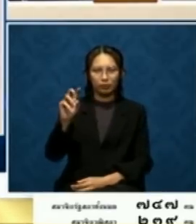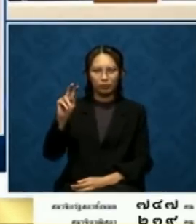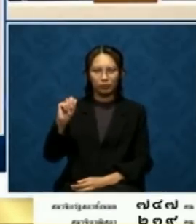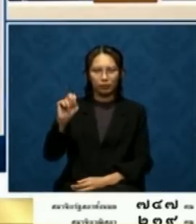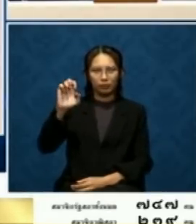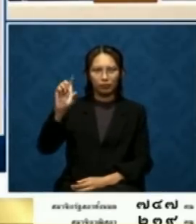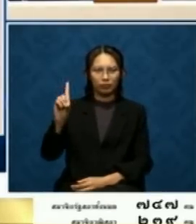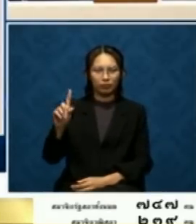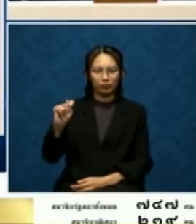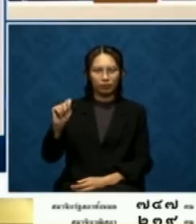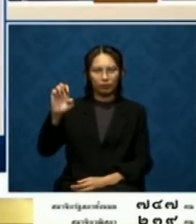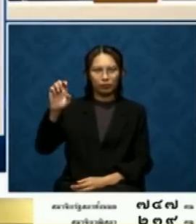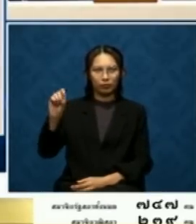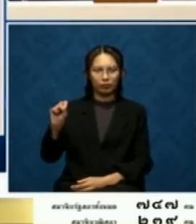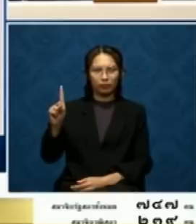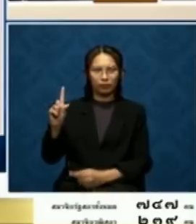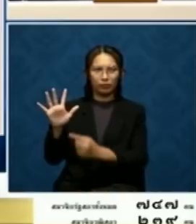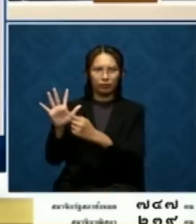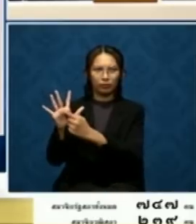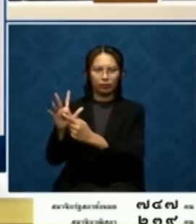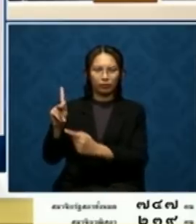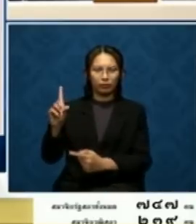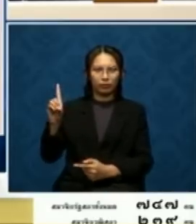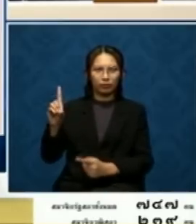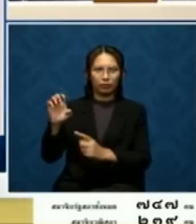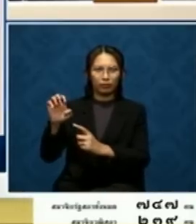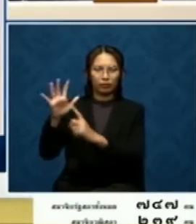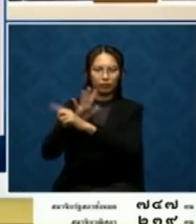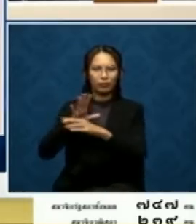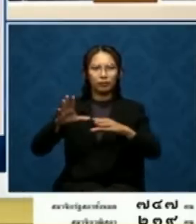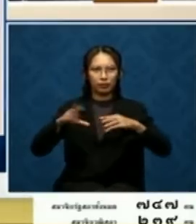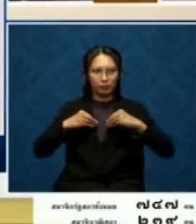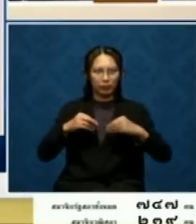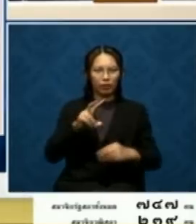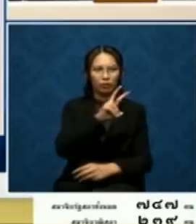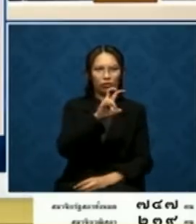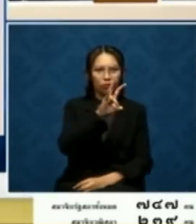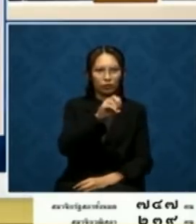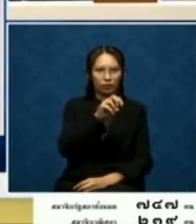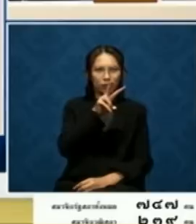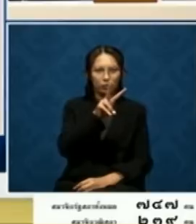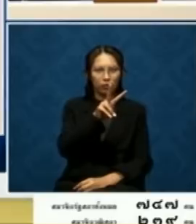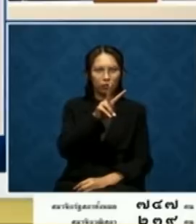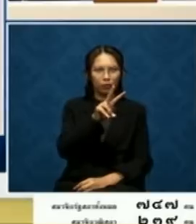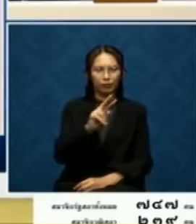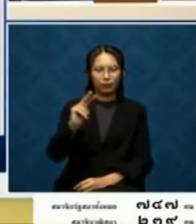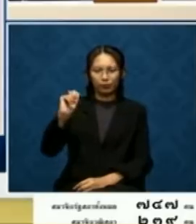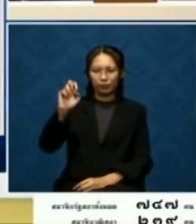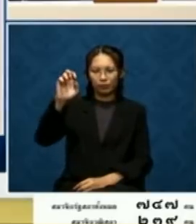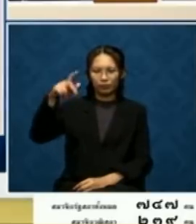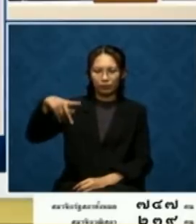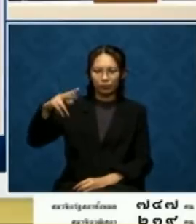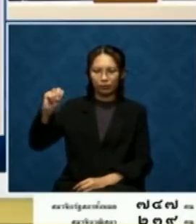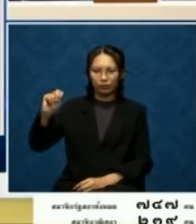ได้มาตามนั้นนะคะไม่น่าจะมีอะไรเปลี่ยนแปลงแล้วก็บวกของคะแนนสวเข้าไปอีกสัก60เสียงก็น่าจะผ่านฉลุยนะ